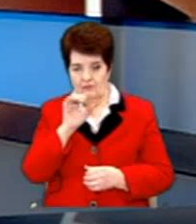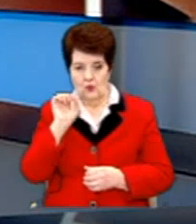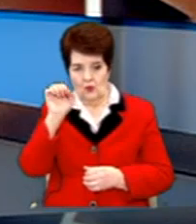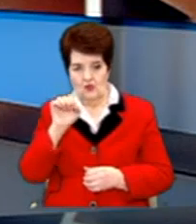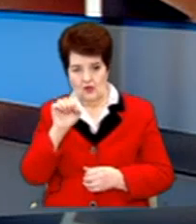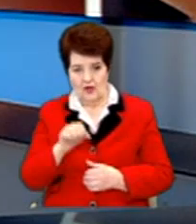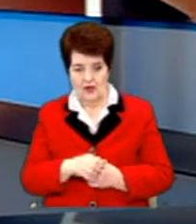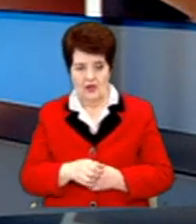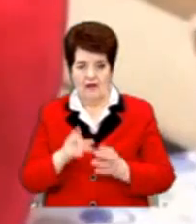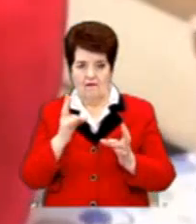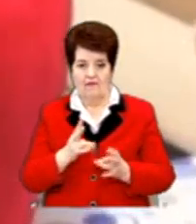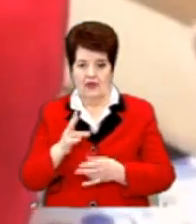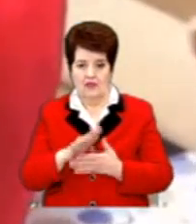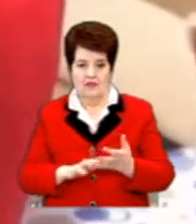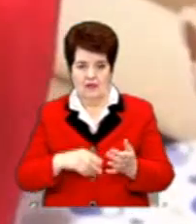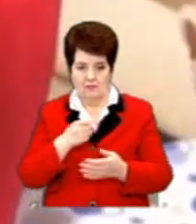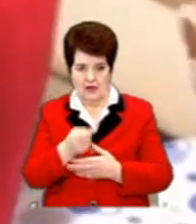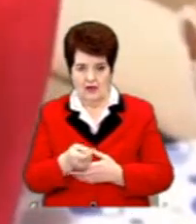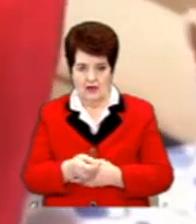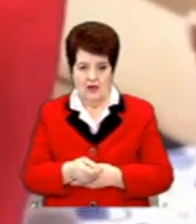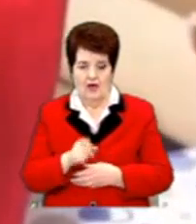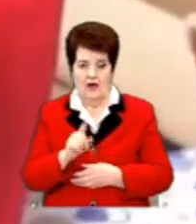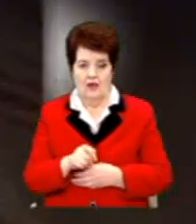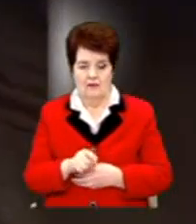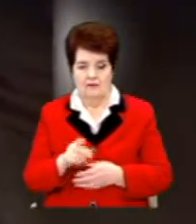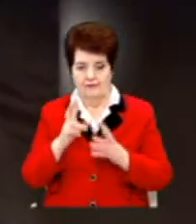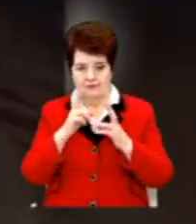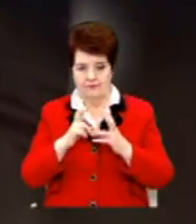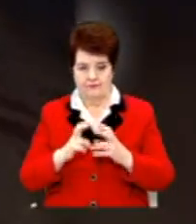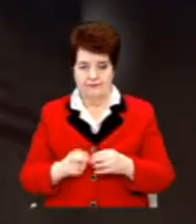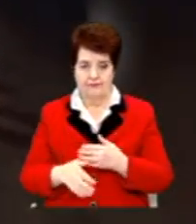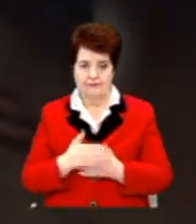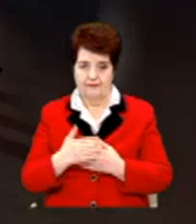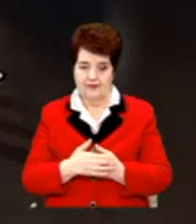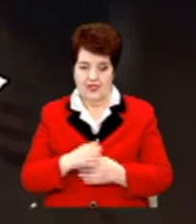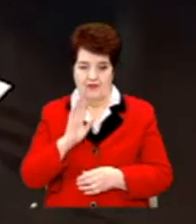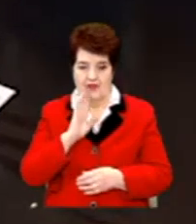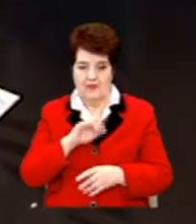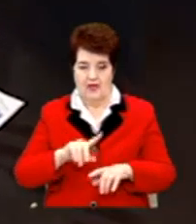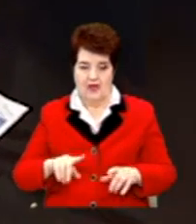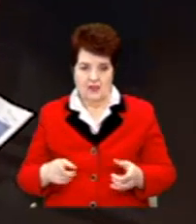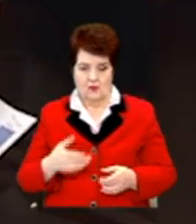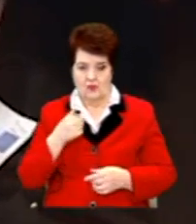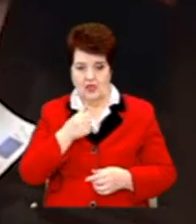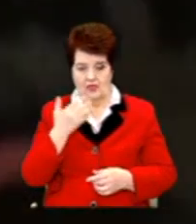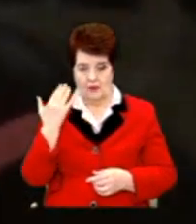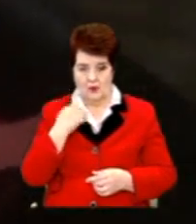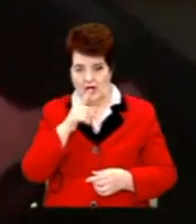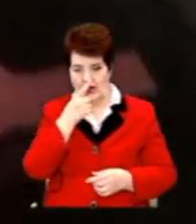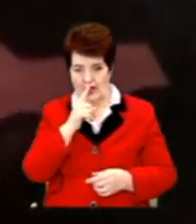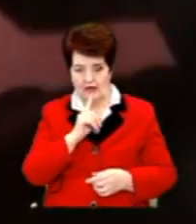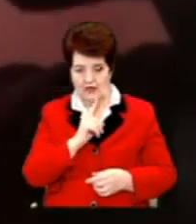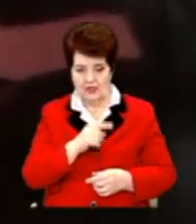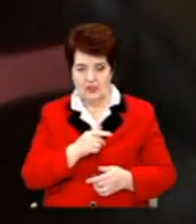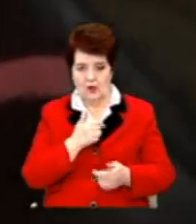Turcia. Victimele au depus plângeri în urma cărora a demarat o cercetare penală. Femeia a fost reținută anul trecut în Grecia după ce a fost